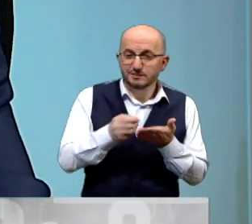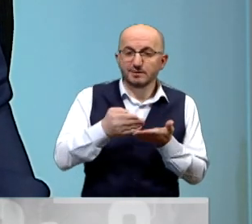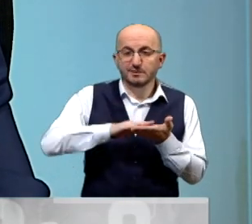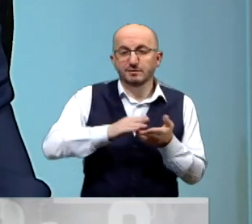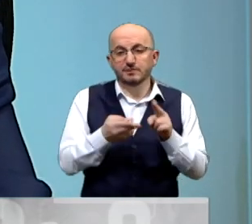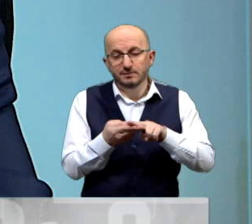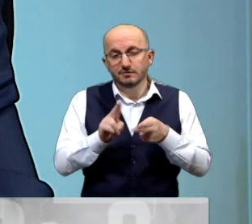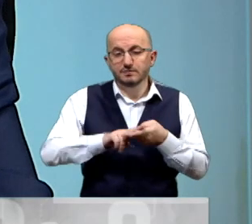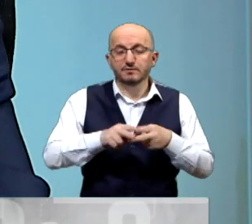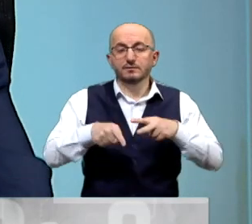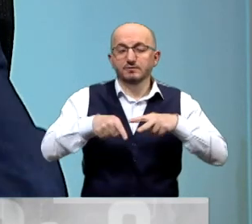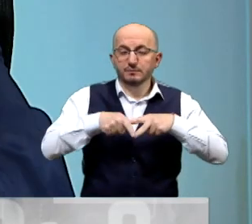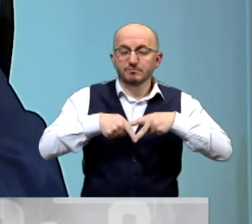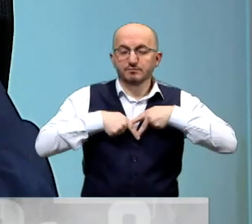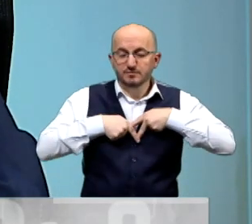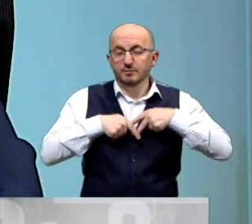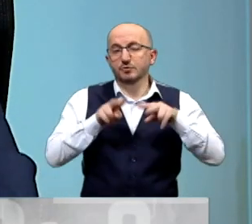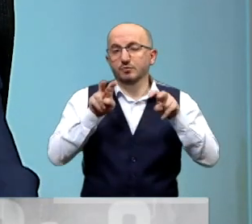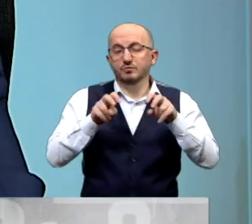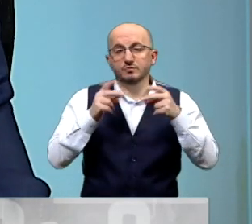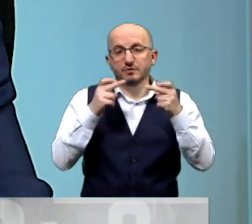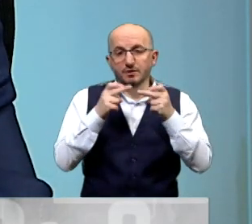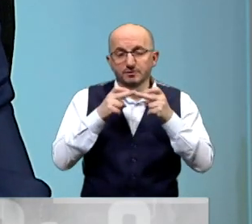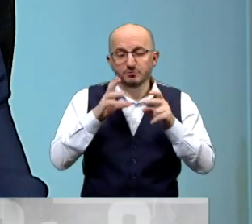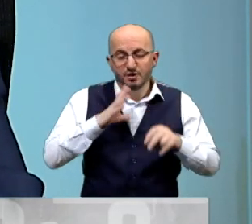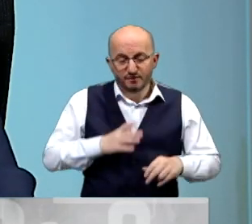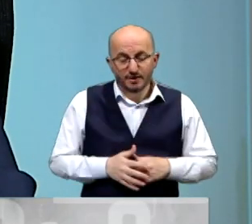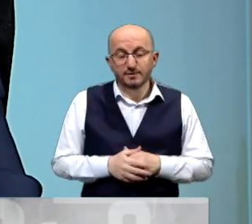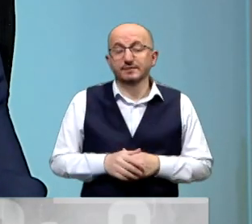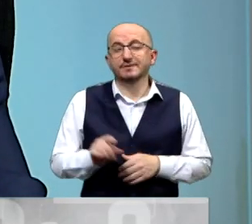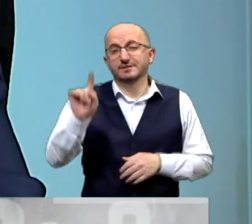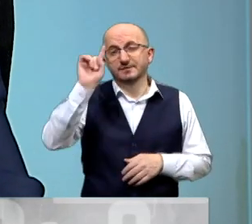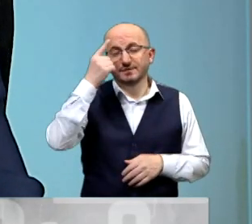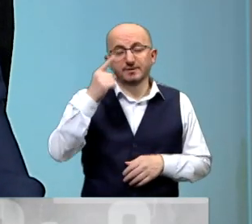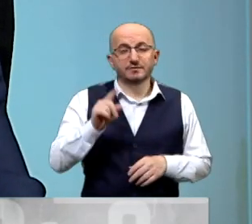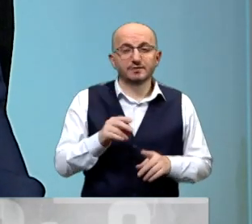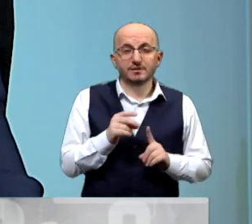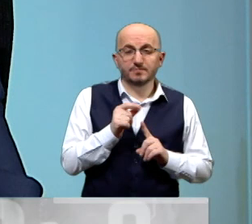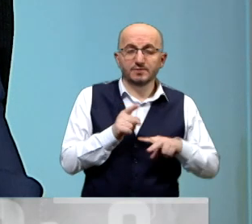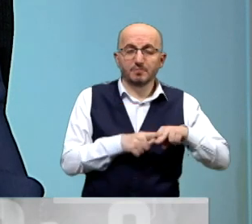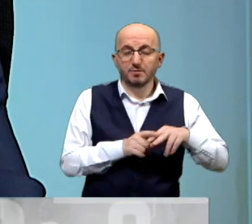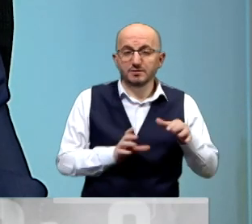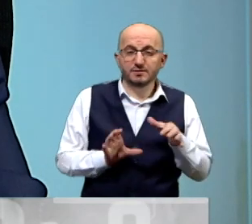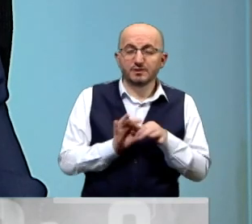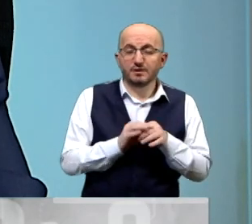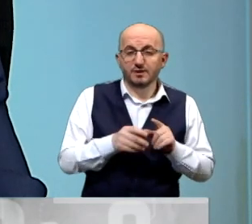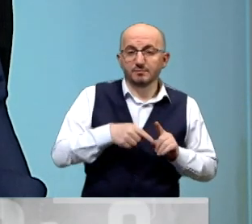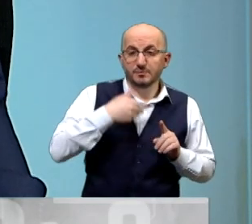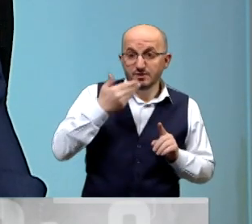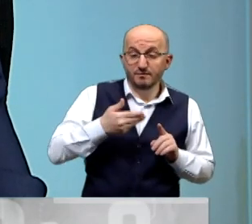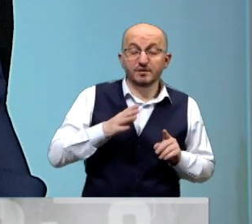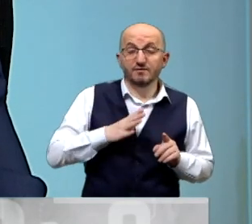bununla teberrük etmesi konusunda tartışmalar var sadece İbni abbas'a dayandırılan bir Rivayet var